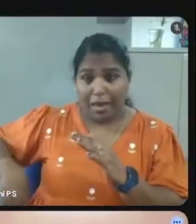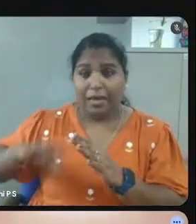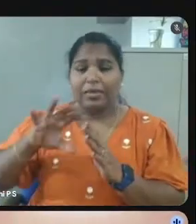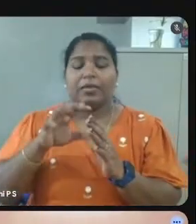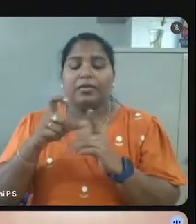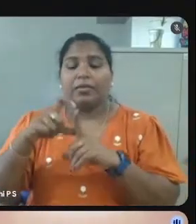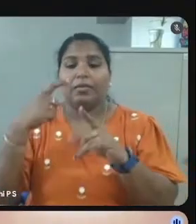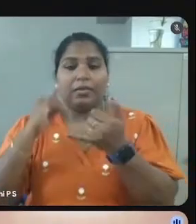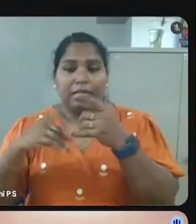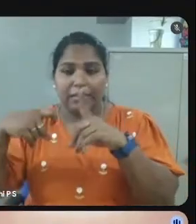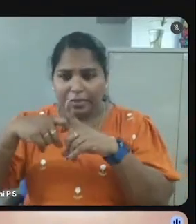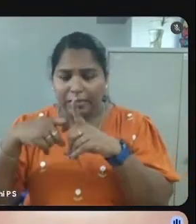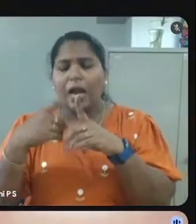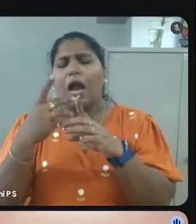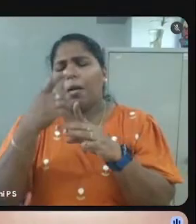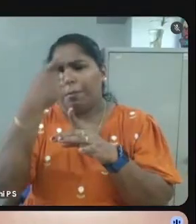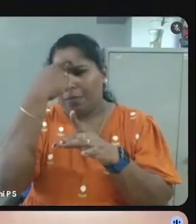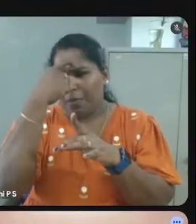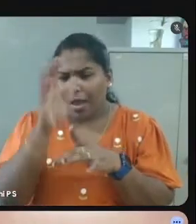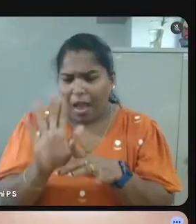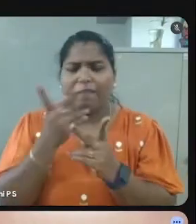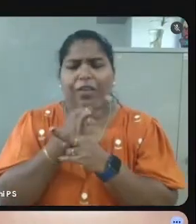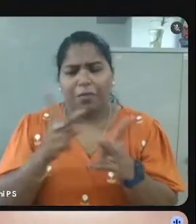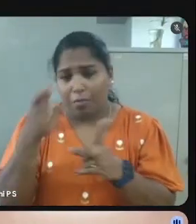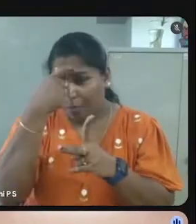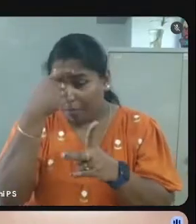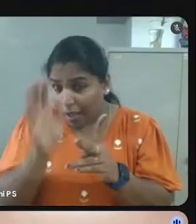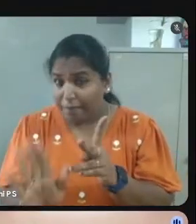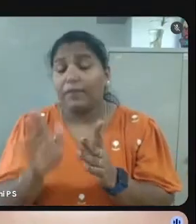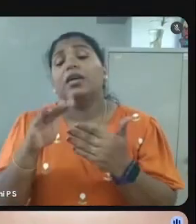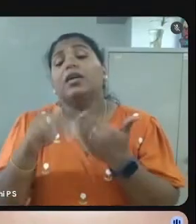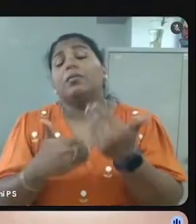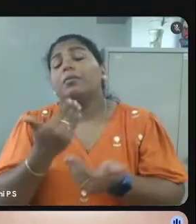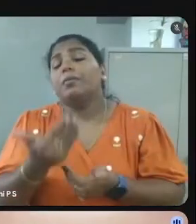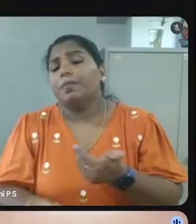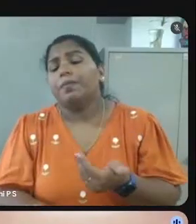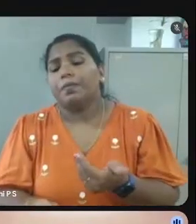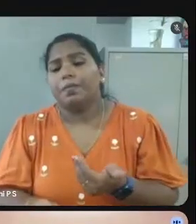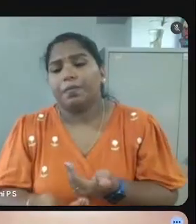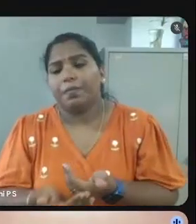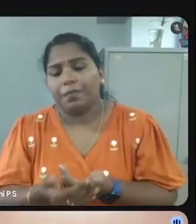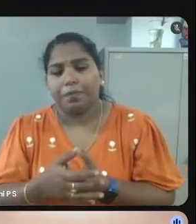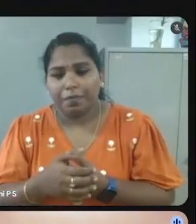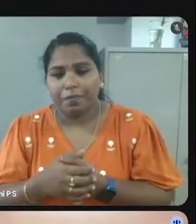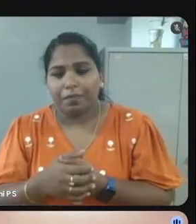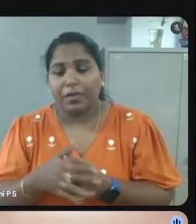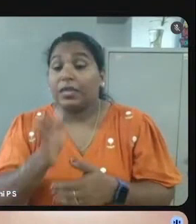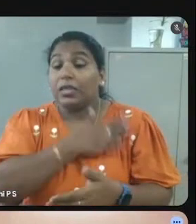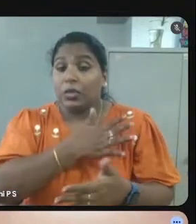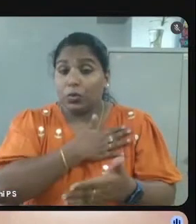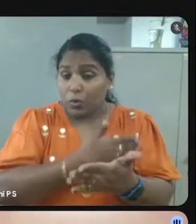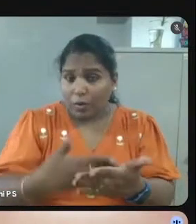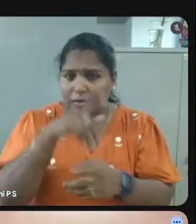അതിനനുസരിച്ച് ആ കാര്യങ്ങളിൽ പ്രശ്നം ഉണ്ടാകും. ഇത് കൂടെ നമുക്ക് ന്യൂറോളജിസ്റ്റ്